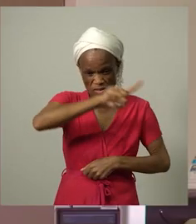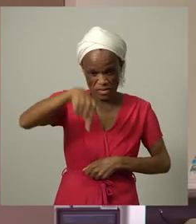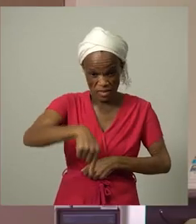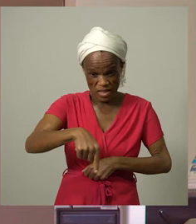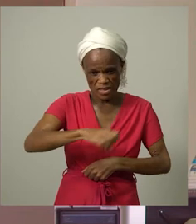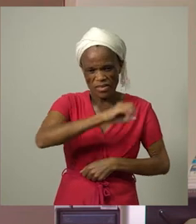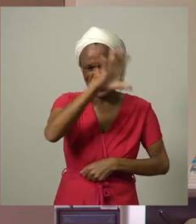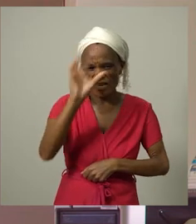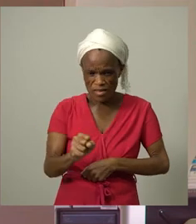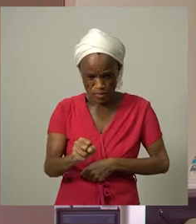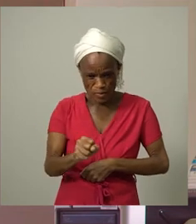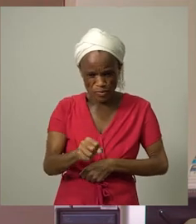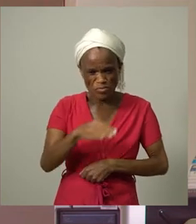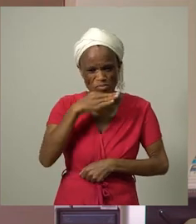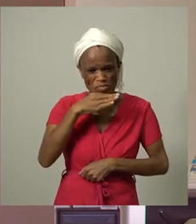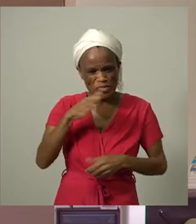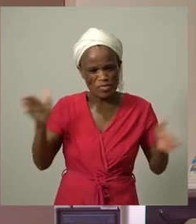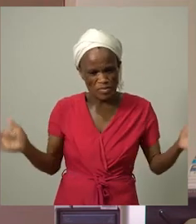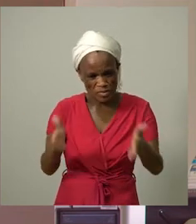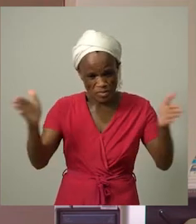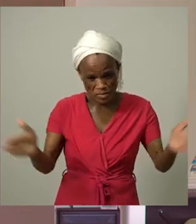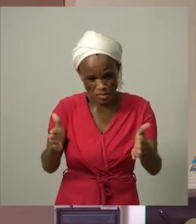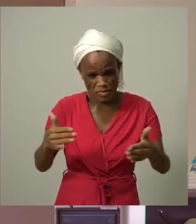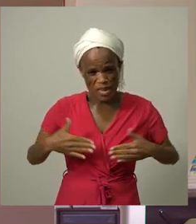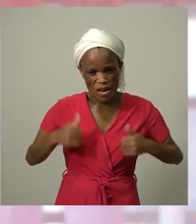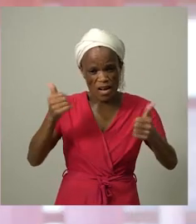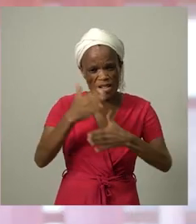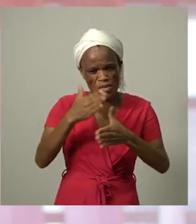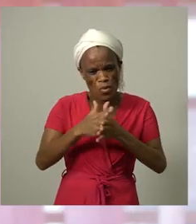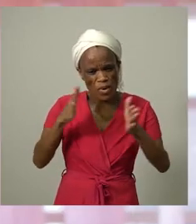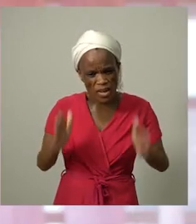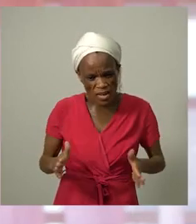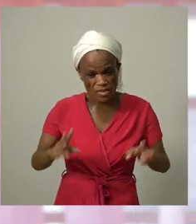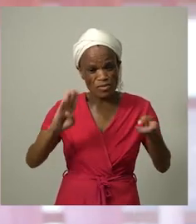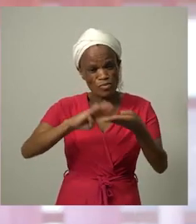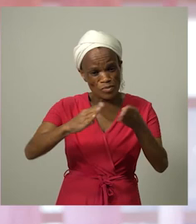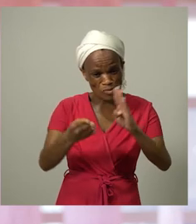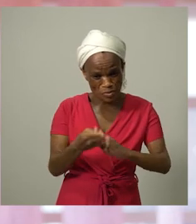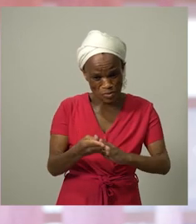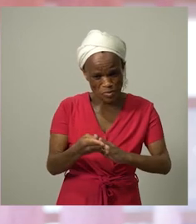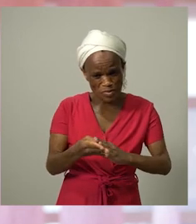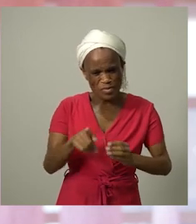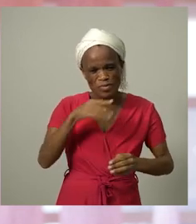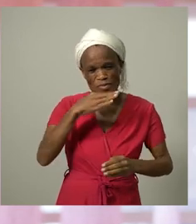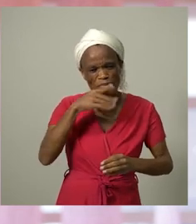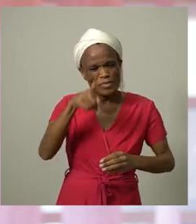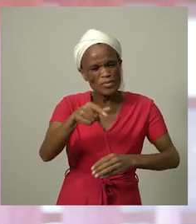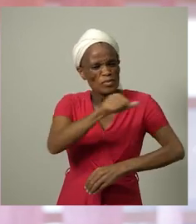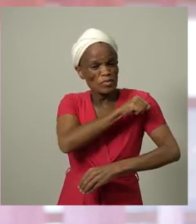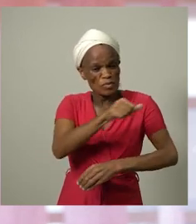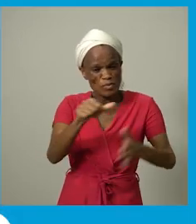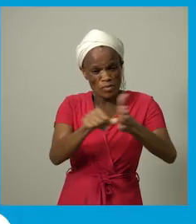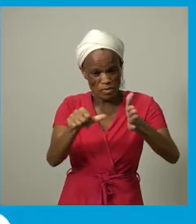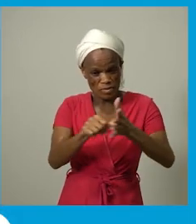ngayo. Ngizothanda nje ukugqugquzela ikakhulukazi abasebenzi kanye nomphakathi ukuthi kubaluleke kangakanani ukuthi siwuthathe